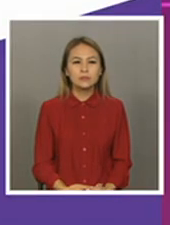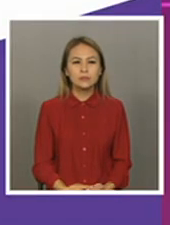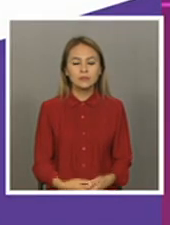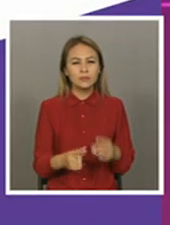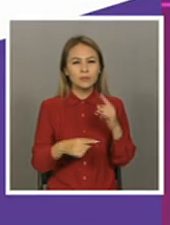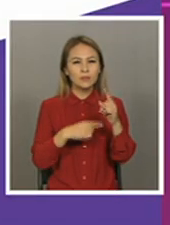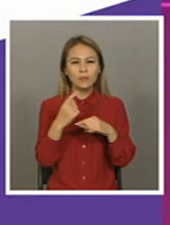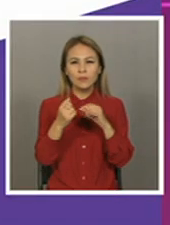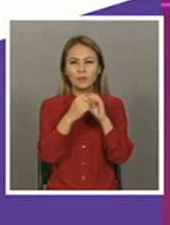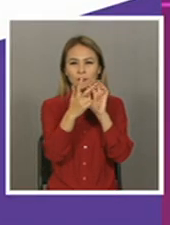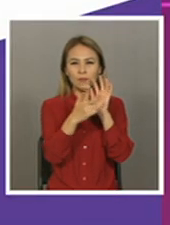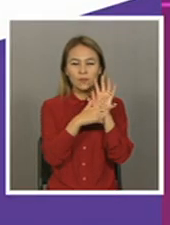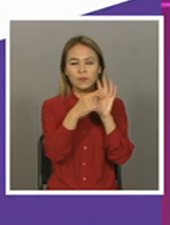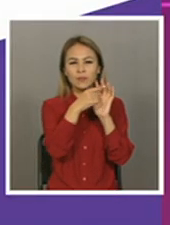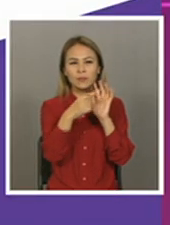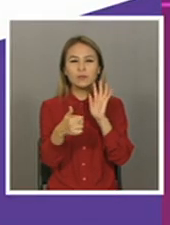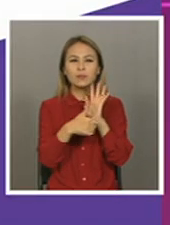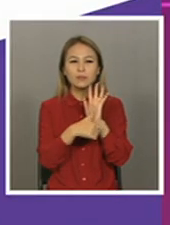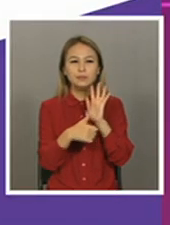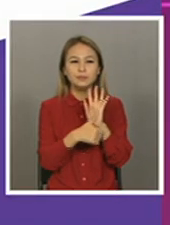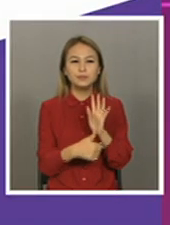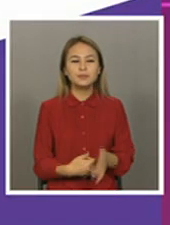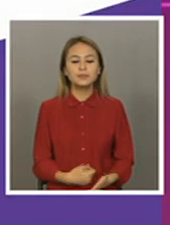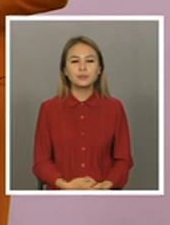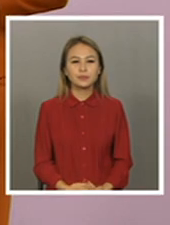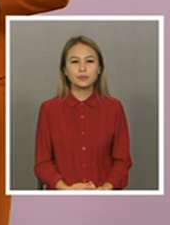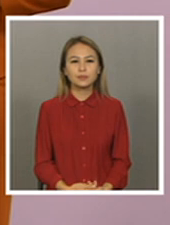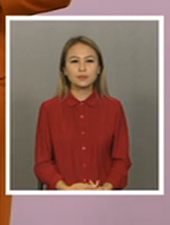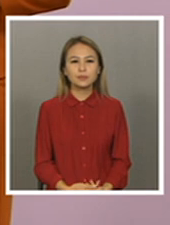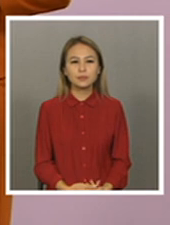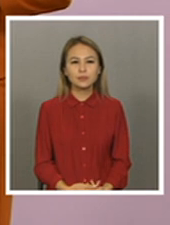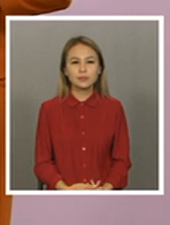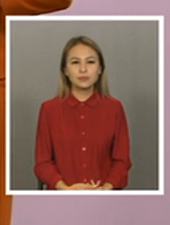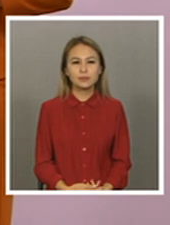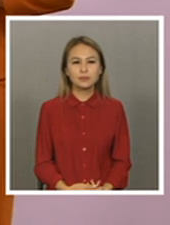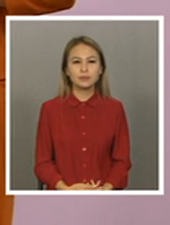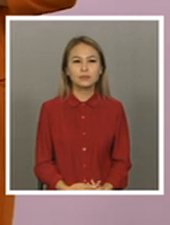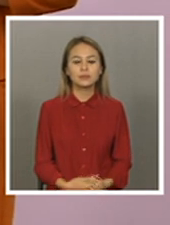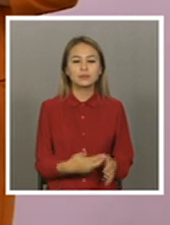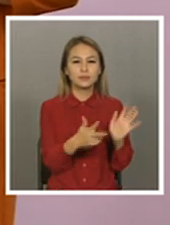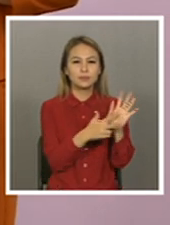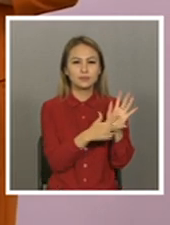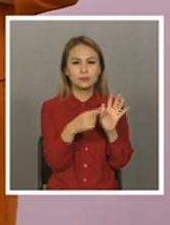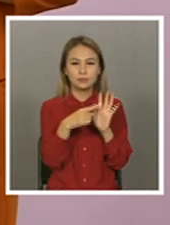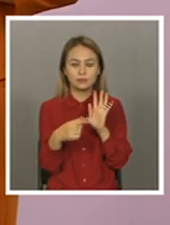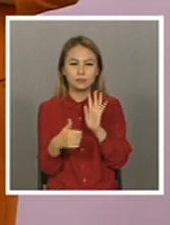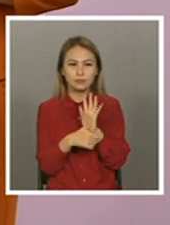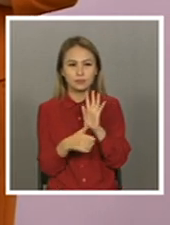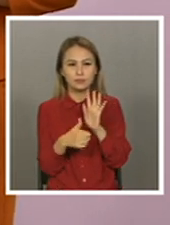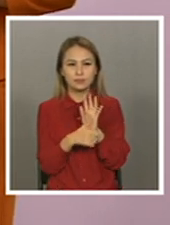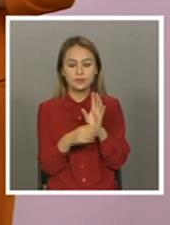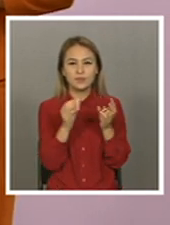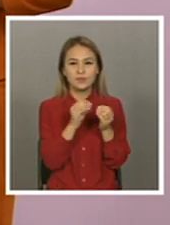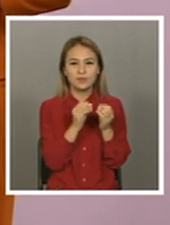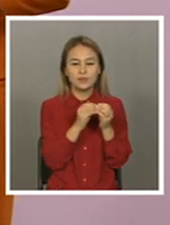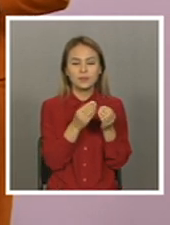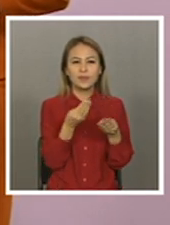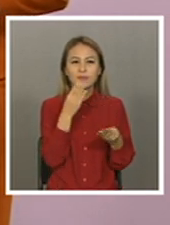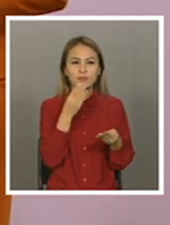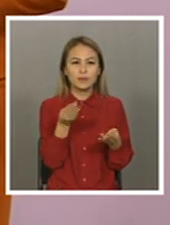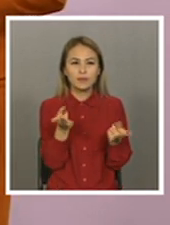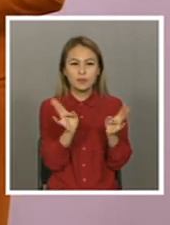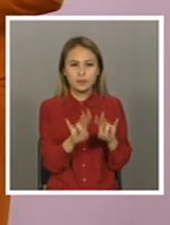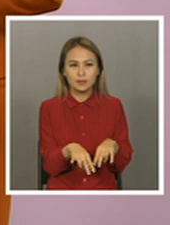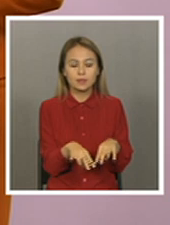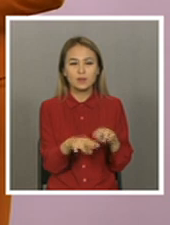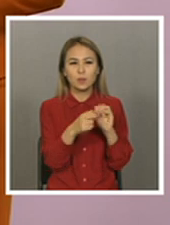Келесі, 18 пен 6-ның айырмасы. Бірліктен бірлікті азайтамыз. Ондық өзгерсіз қалады. 18